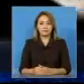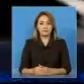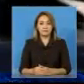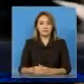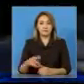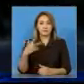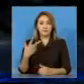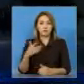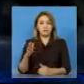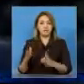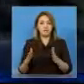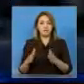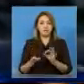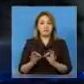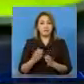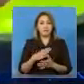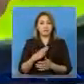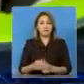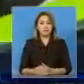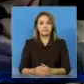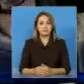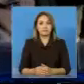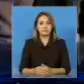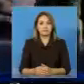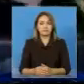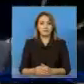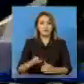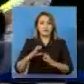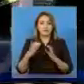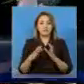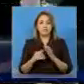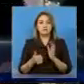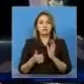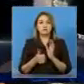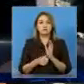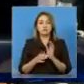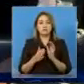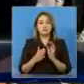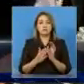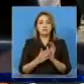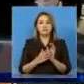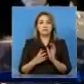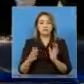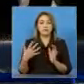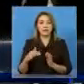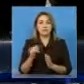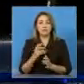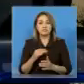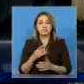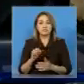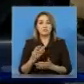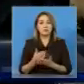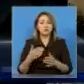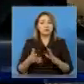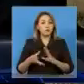сторонам средненькая теперь какой-то. Это как, нормально? Да. Так, толщина щебеночно-масличной асфальтной смеси составляет 5,5 сантиметров,